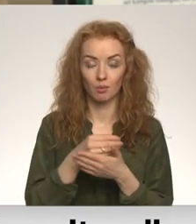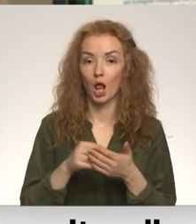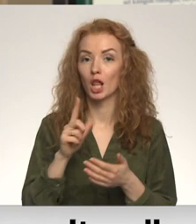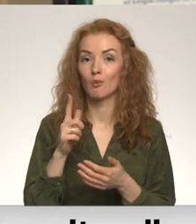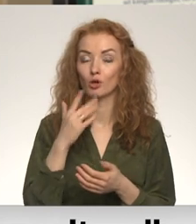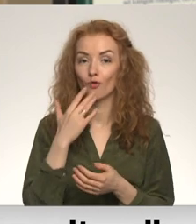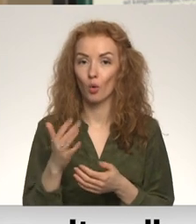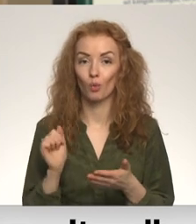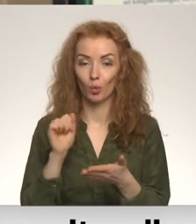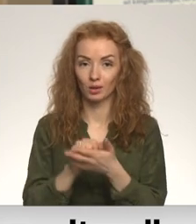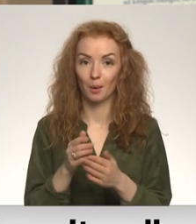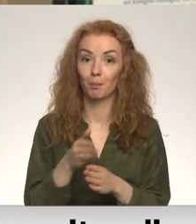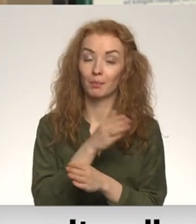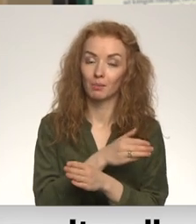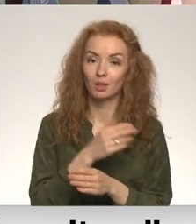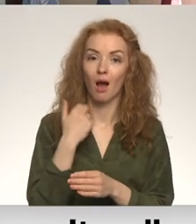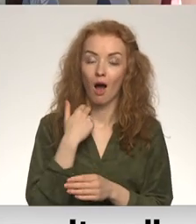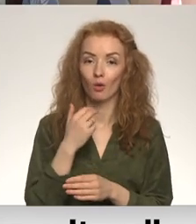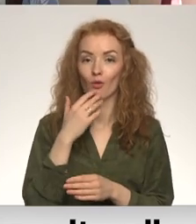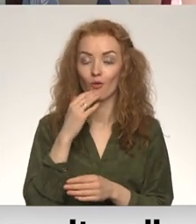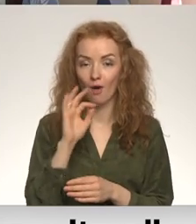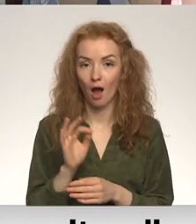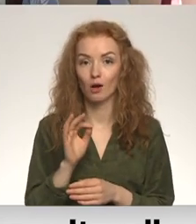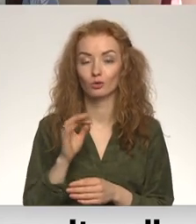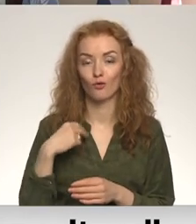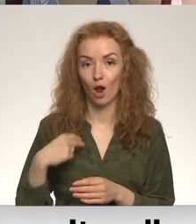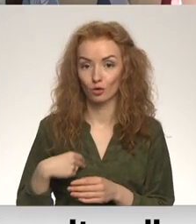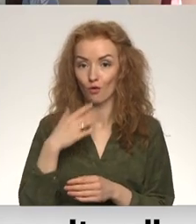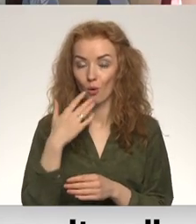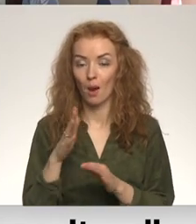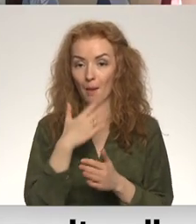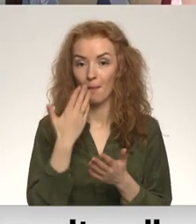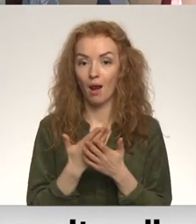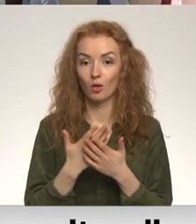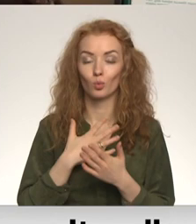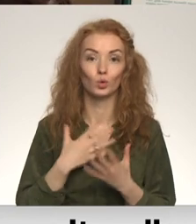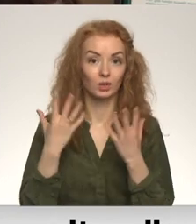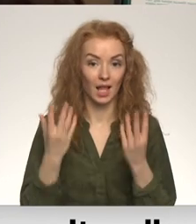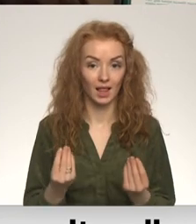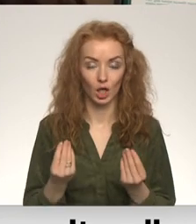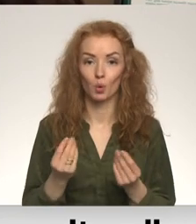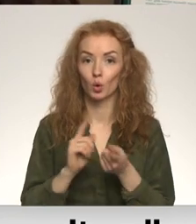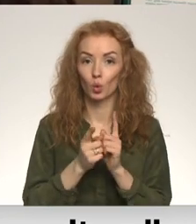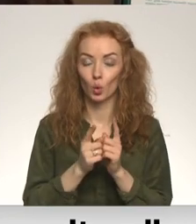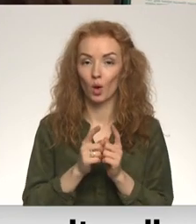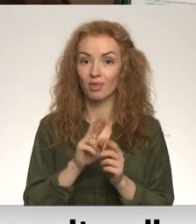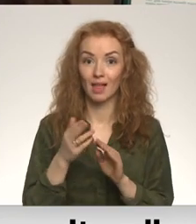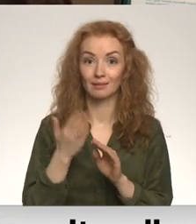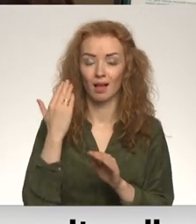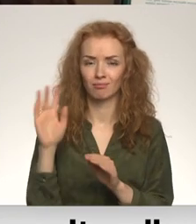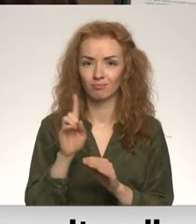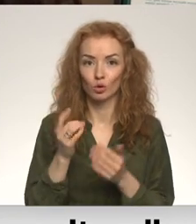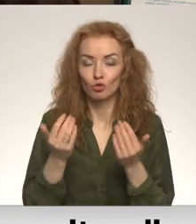valoda publicēta pirms angļu, vācu, krievu un franču valodām. Turklāt, lai parādītu mūsdienīgumu, tulkoti nevis seni, bet